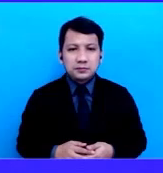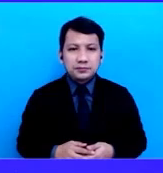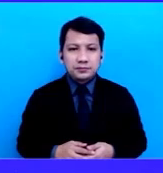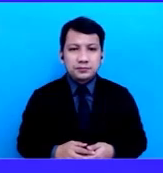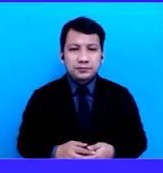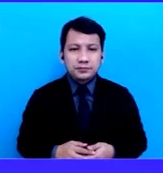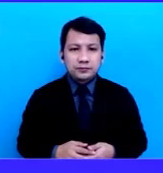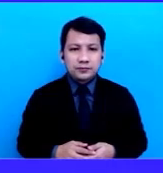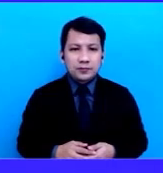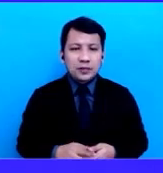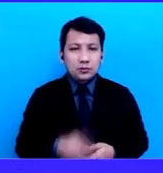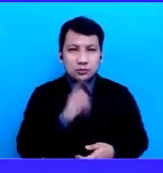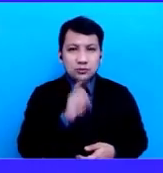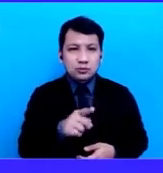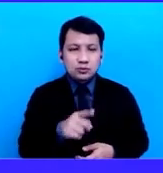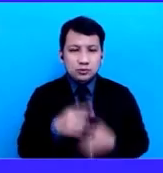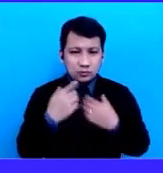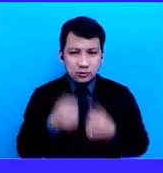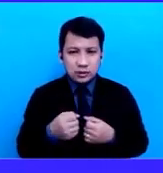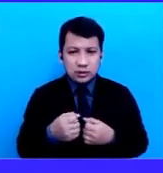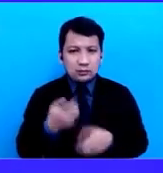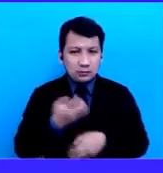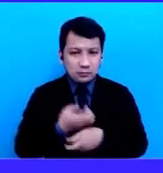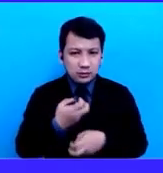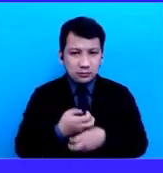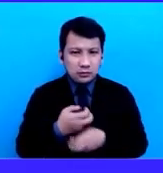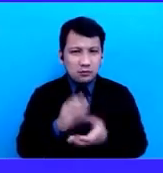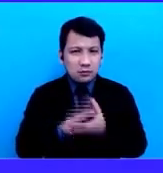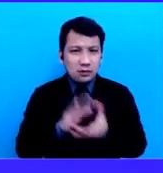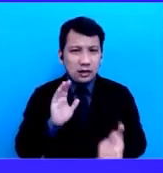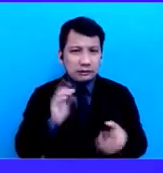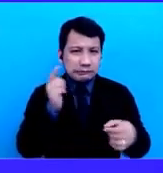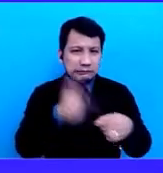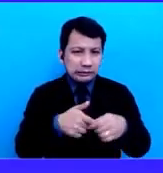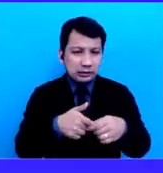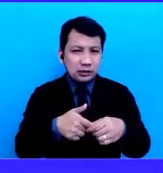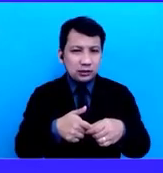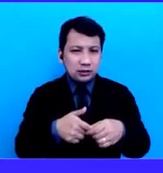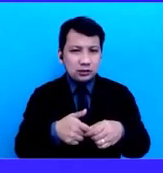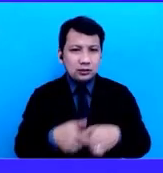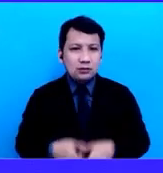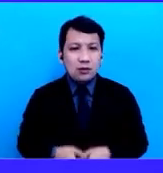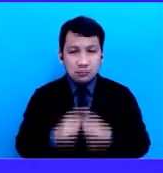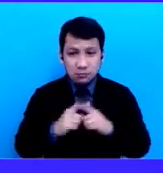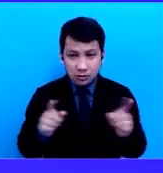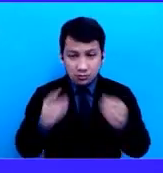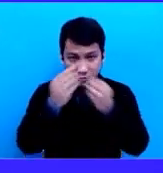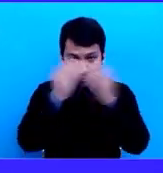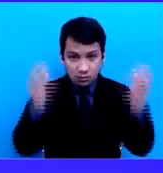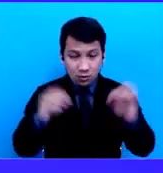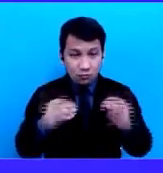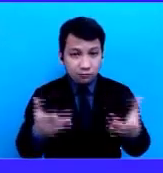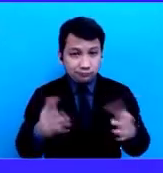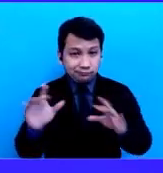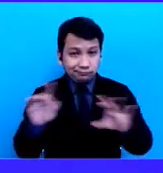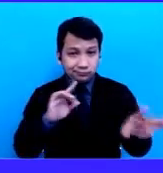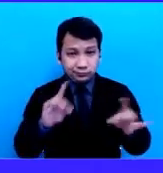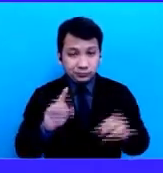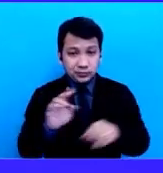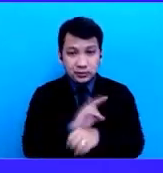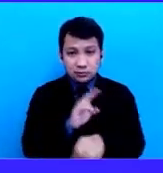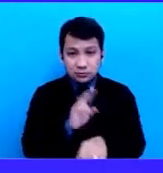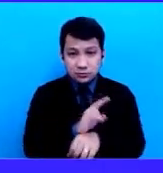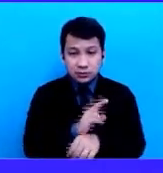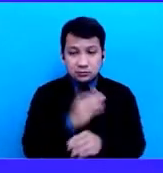Talaga namang napakasakit na sa bulsa ang sobrang mahal ng gasolina. Para sa mga walang choice na gumamit ng